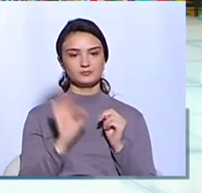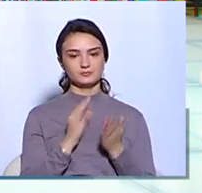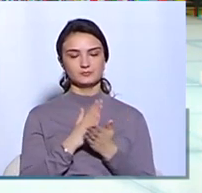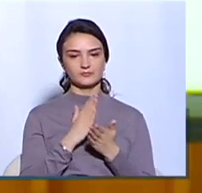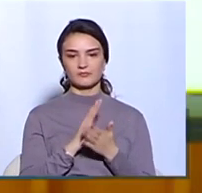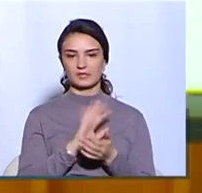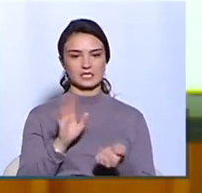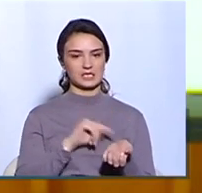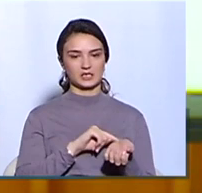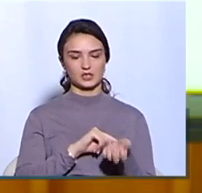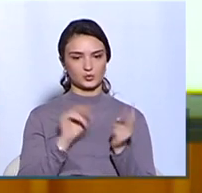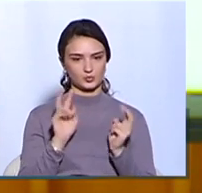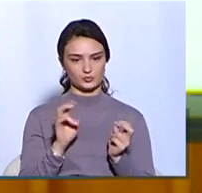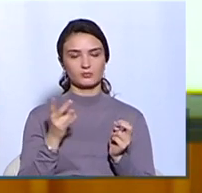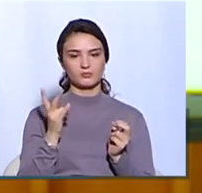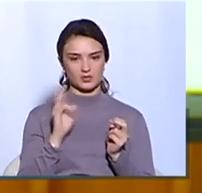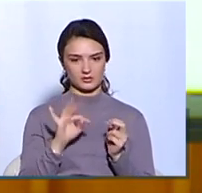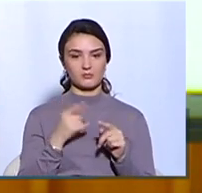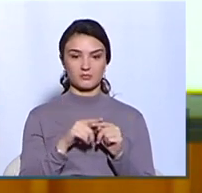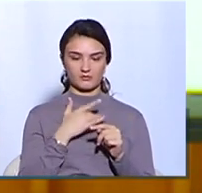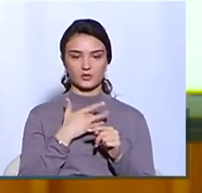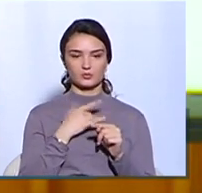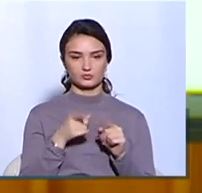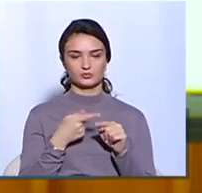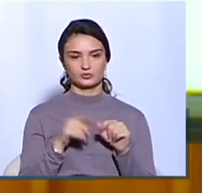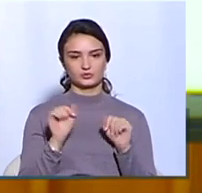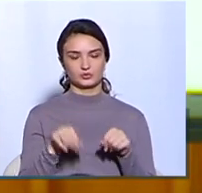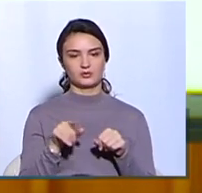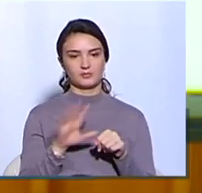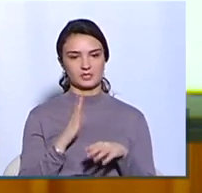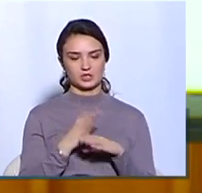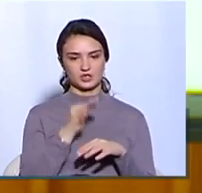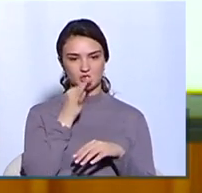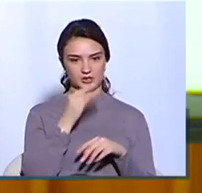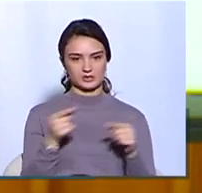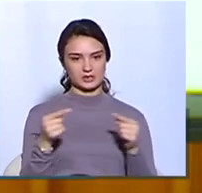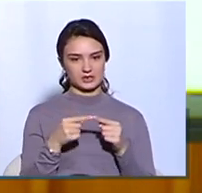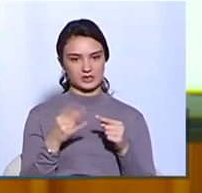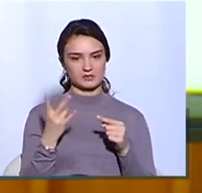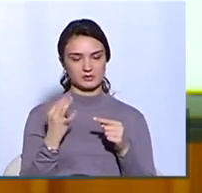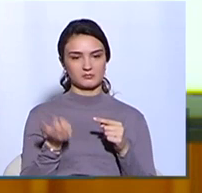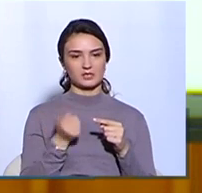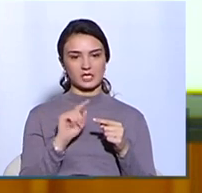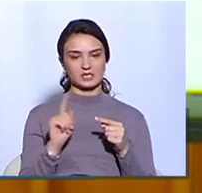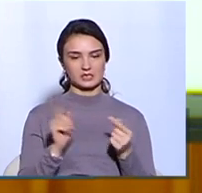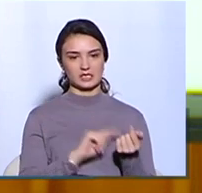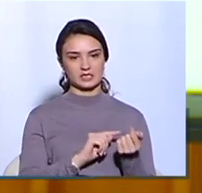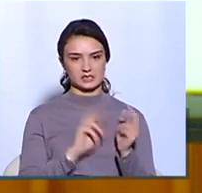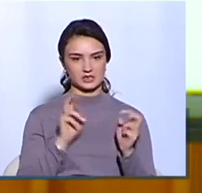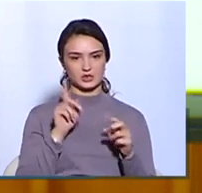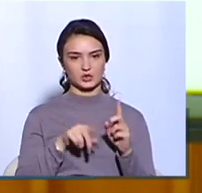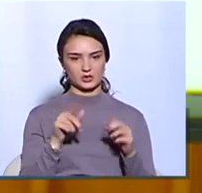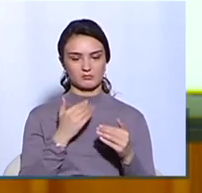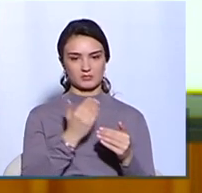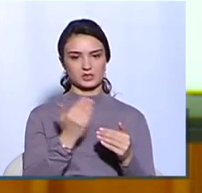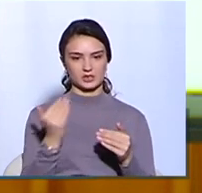არის არაგენეტიკური, მაგრამ აქაც ვარაუდობენ, რომ შეიძლება არ არის ჯერ დადგენილი, მაგრამ რაღაც გენეტიკასთან ზოგიერთი